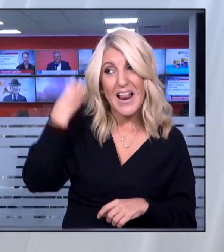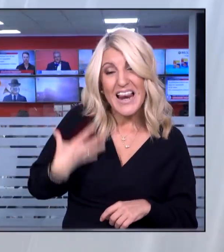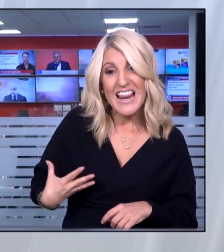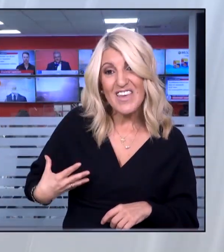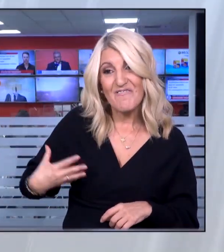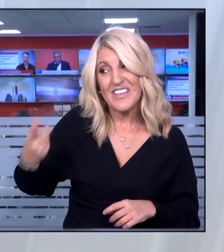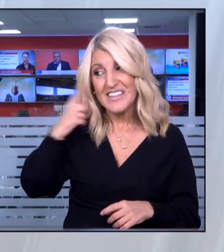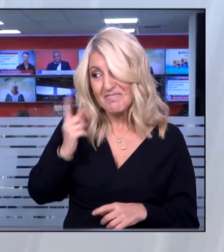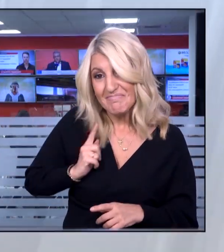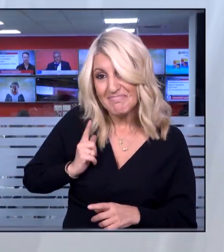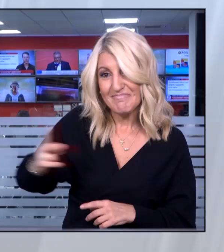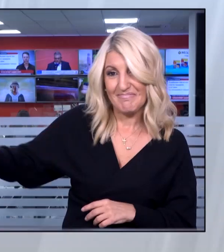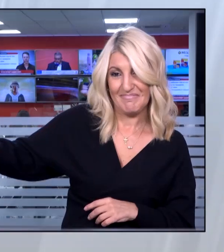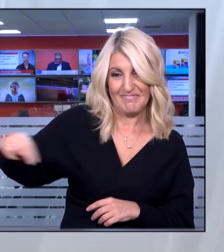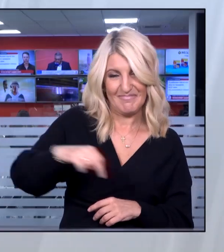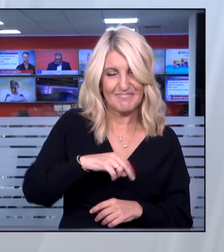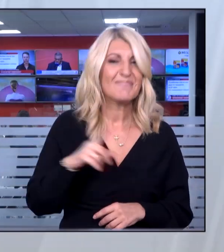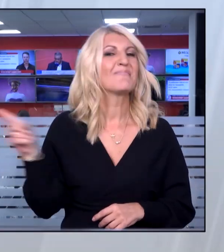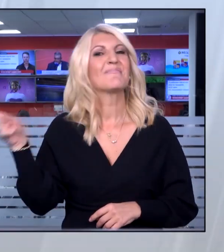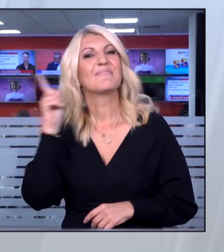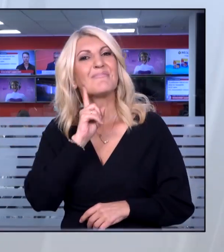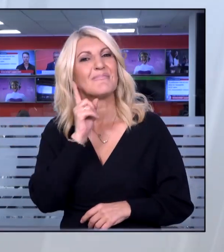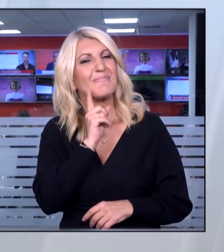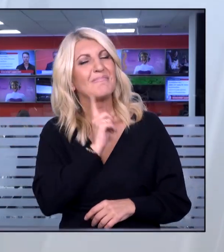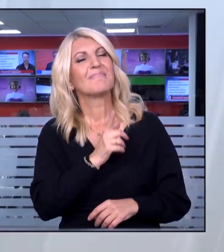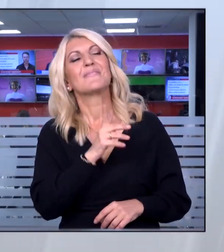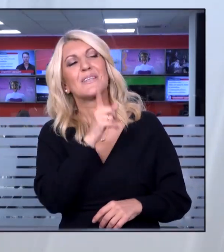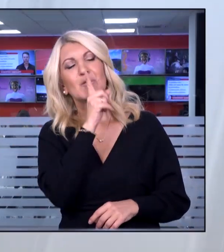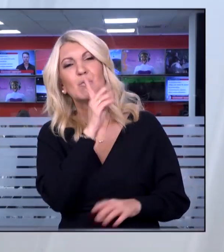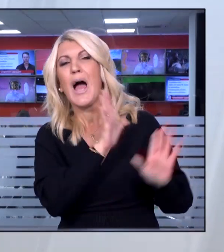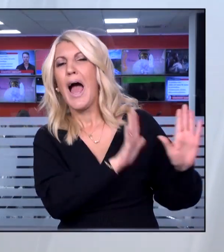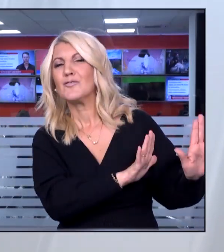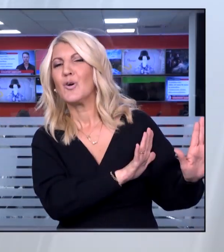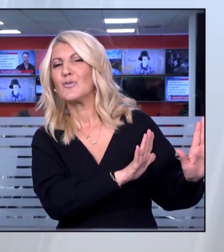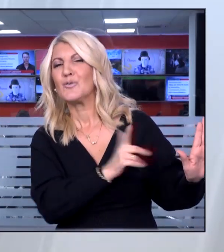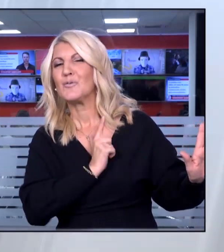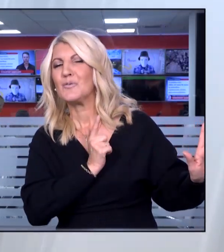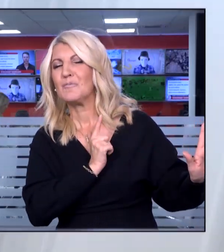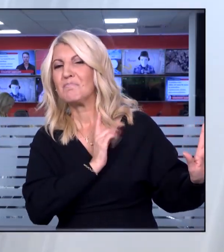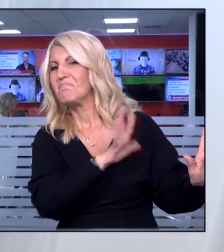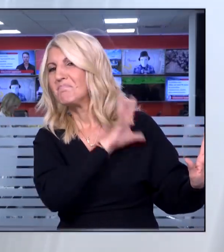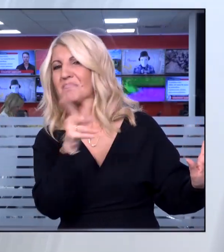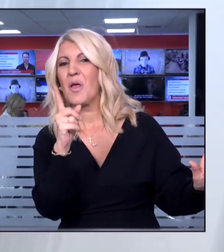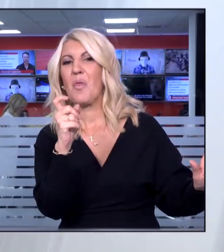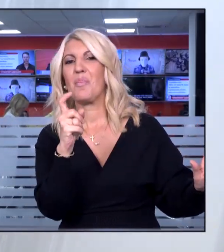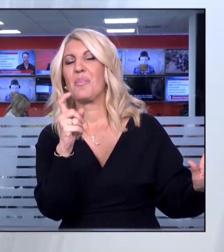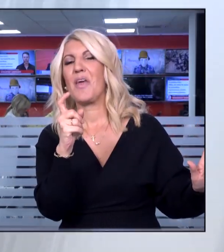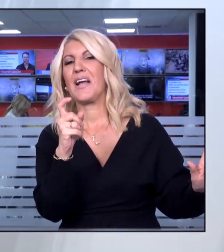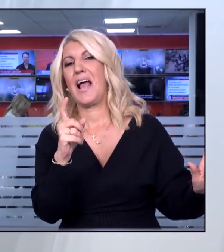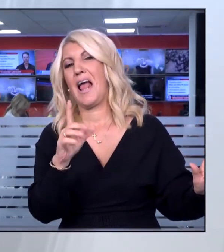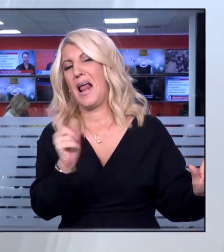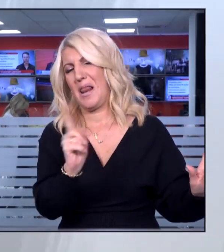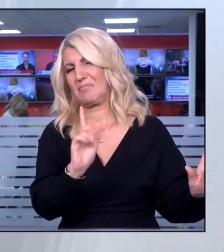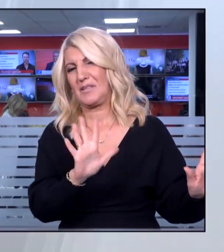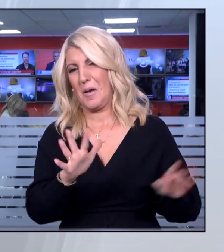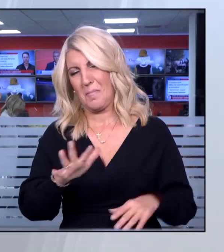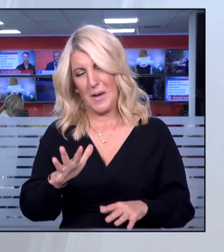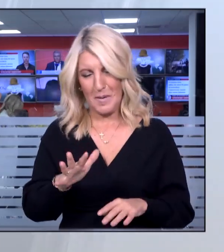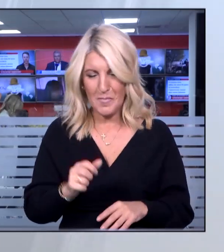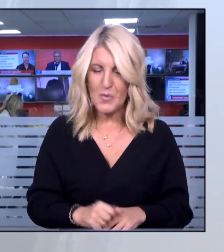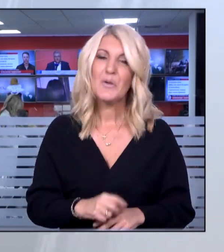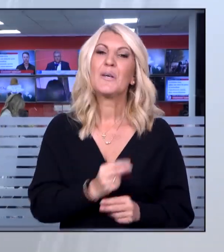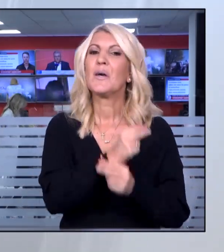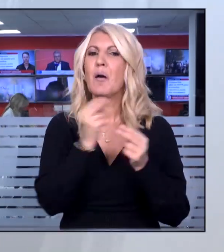έρθει η Ύφη. Η Ύφη δεν τον άφησε πολύ να περιμένει. Η Γεωργία Πολιτάνου έφτασε στον Ιερό Ναό του Αγίου Ιωάννη στις 7:10 με ένα λιτό